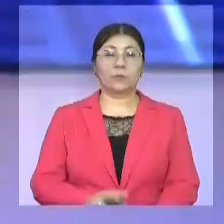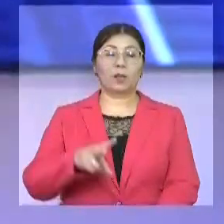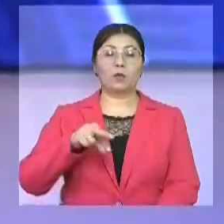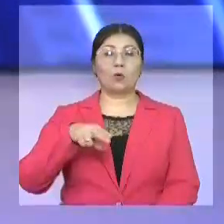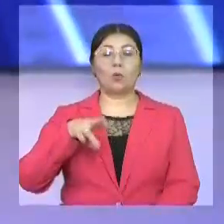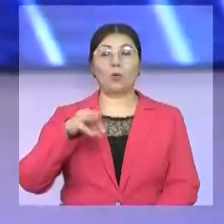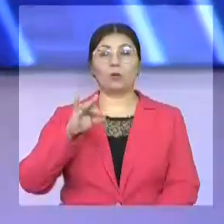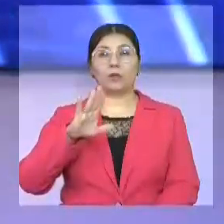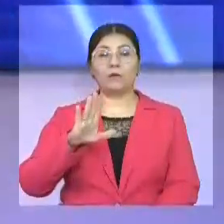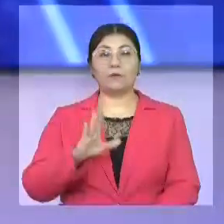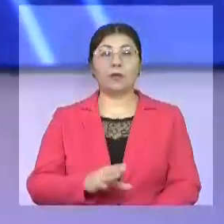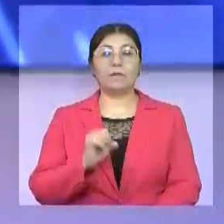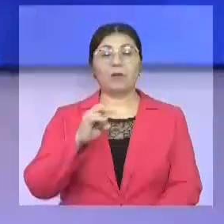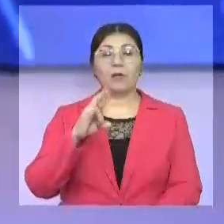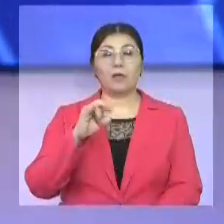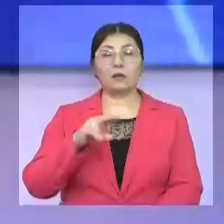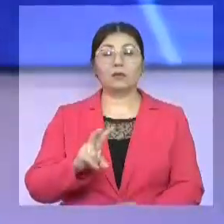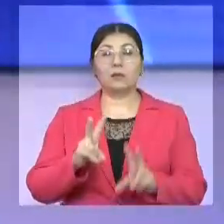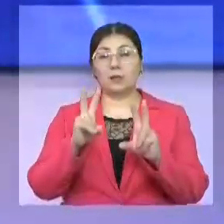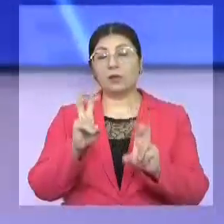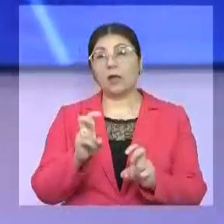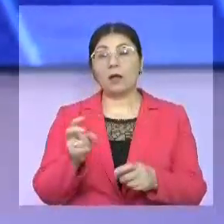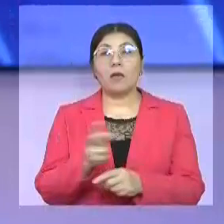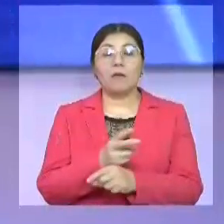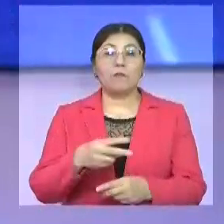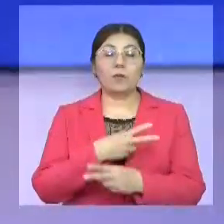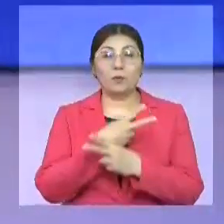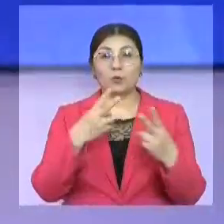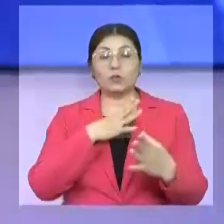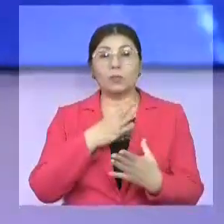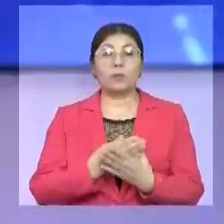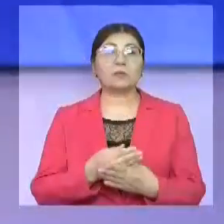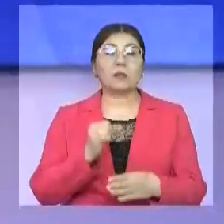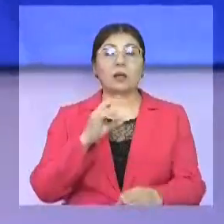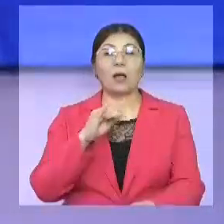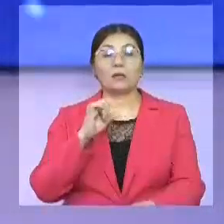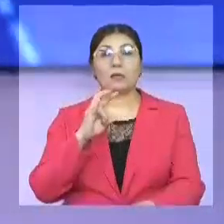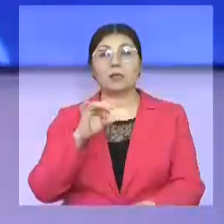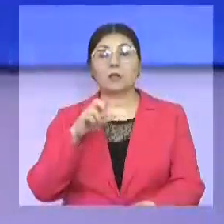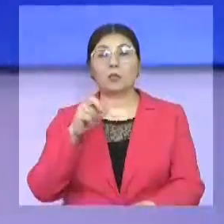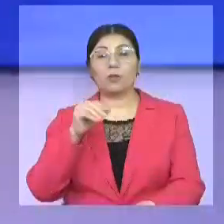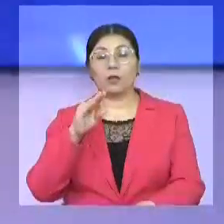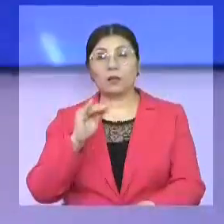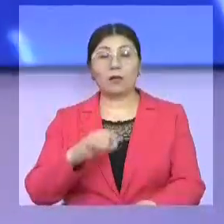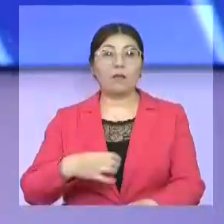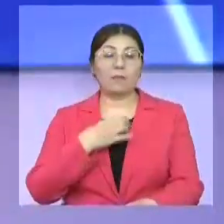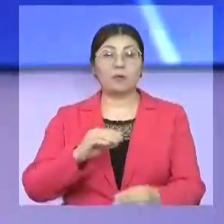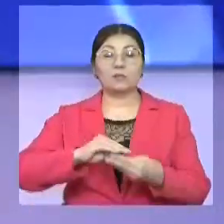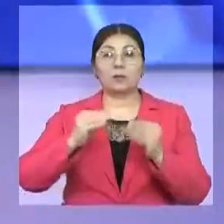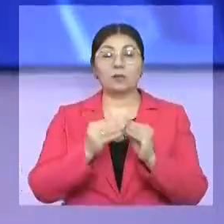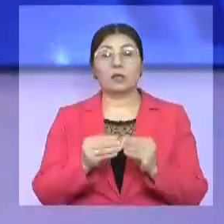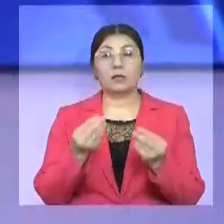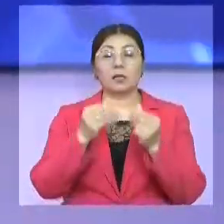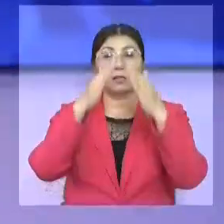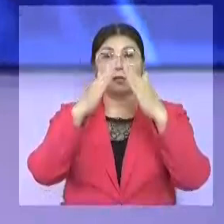Локомотив кинотеатрында «Верняк» фильмінің жабық көрсетілімі өтті. Киноның режиссері Асан Ирбулатов. Қоғамдағы өзекті мәселе қаржы пирамидалары